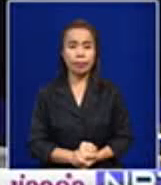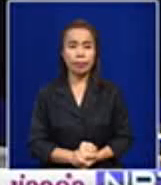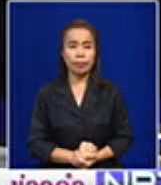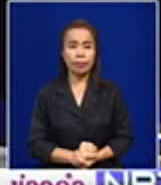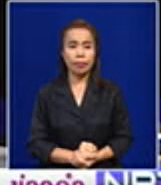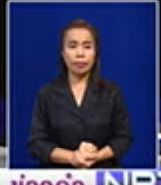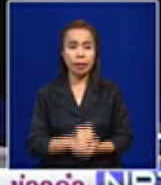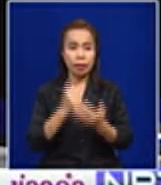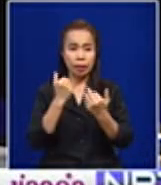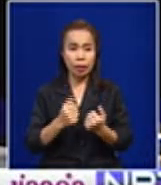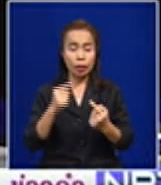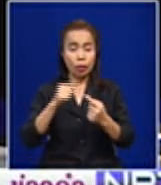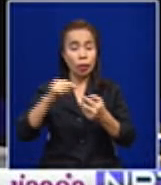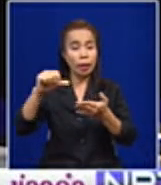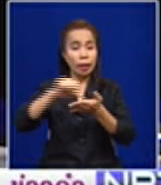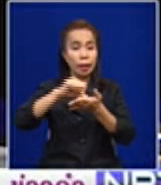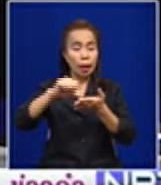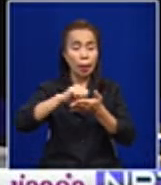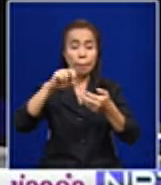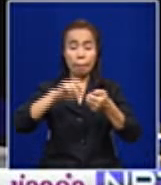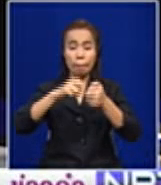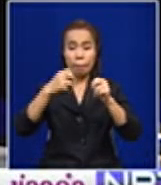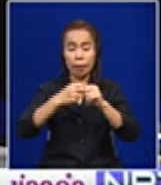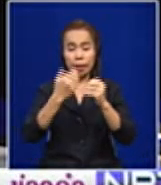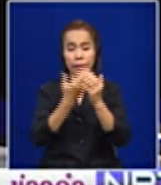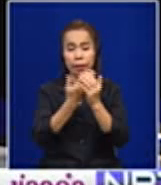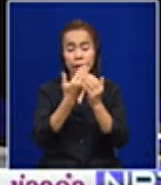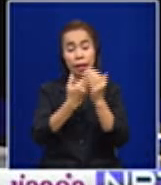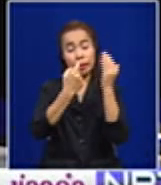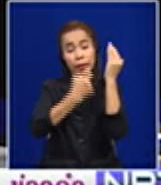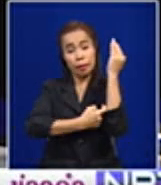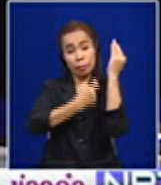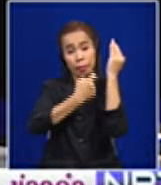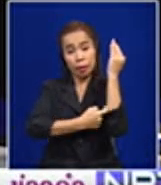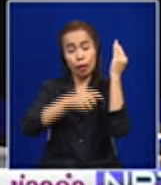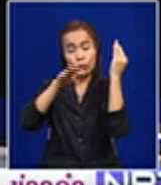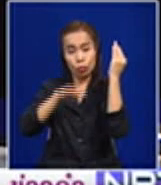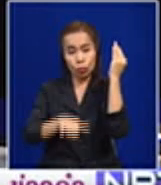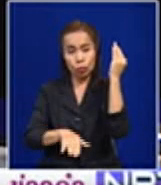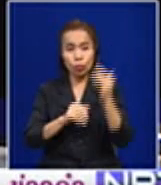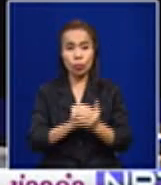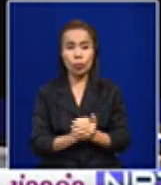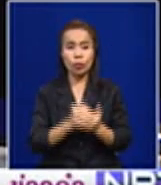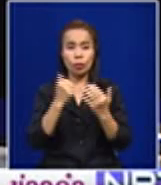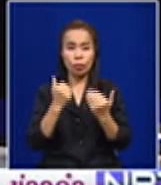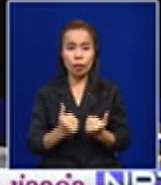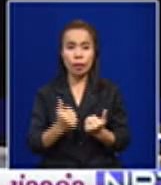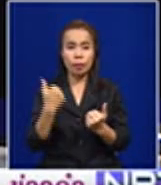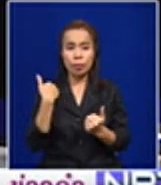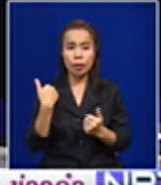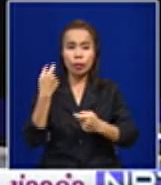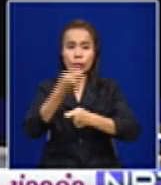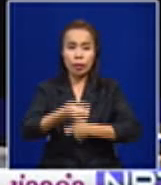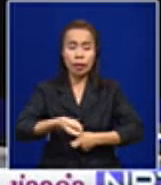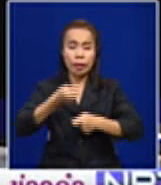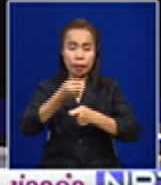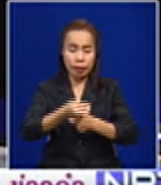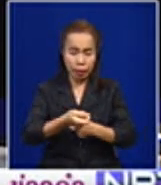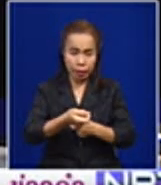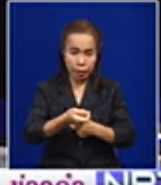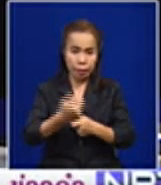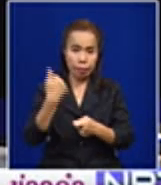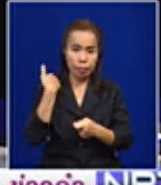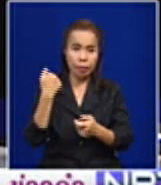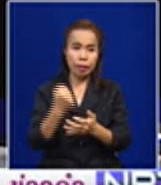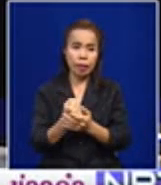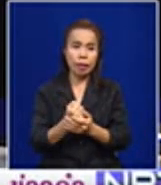มาดูแนวทางในการแก้ปัญหายางพาราตกต่ำนะครับโดยการนำน้ำยางที่รับซื้อจากเกษตรกรกระจายไปตามโรงงานต่างๆนะครับ